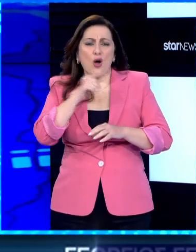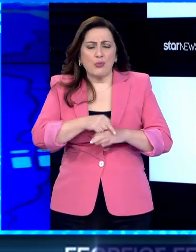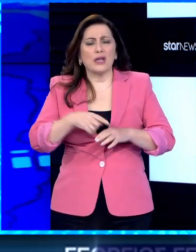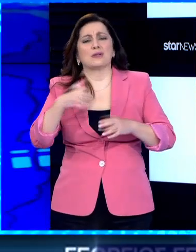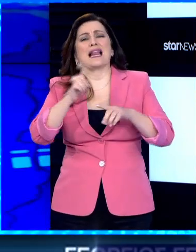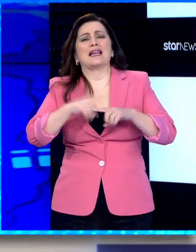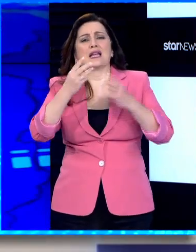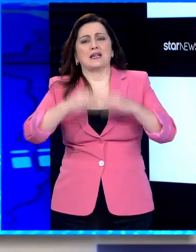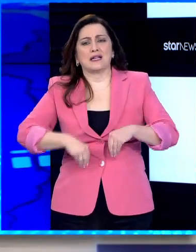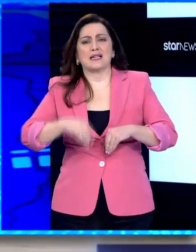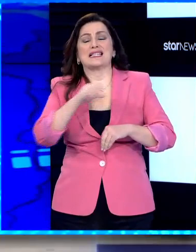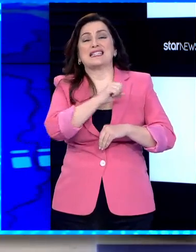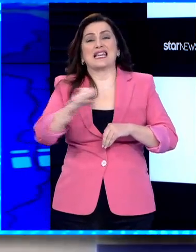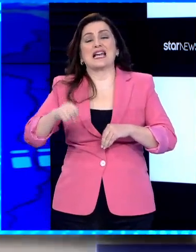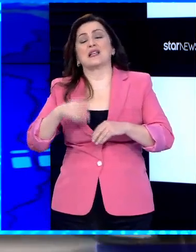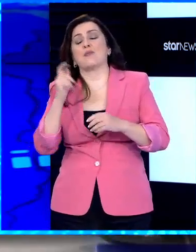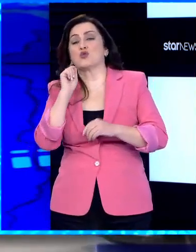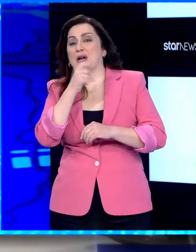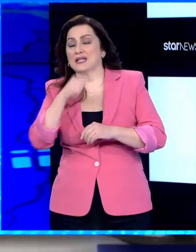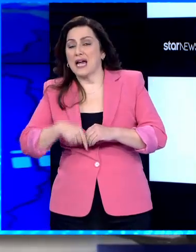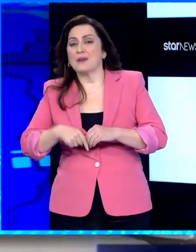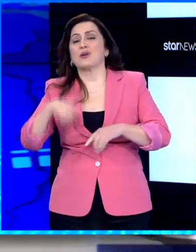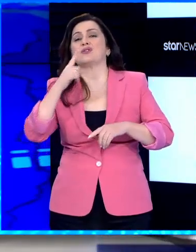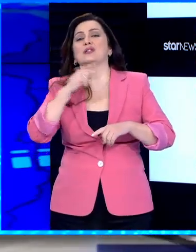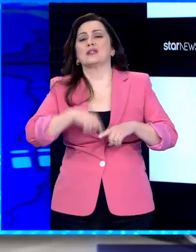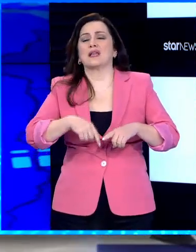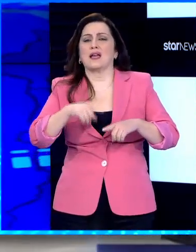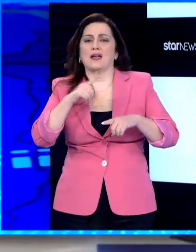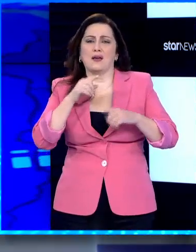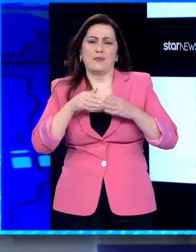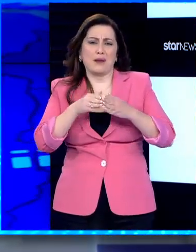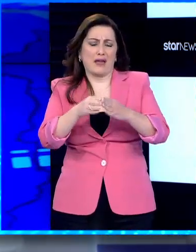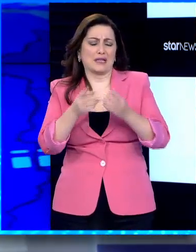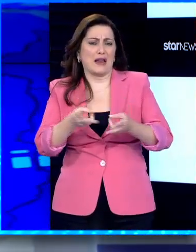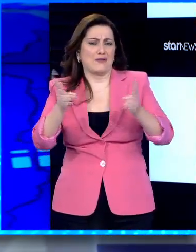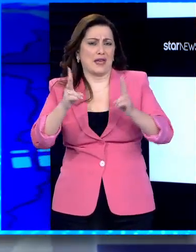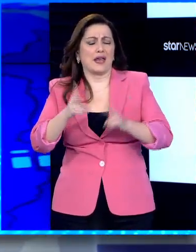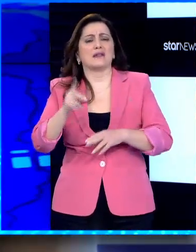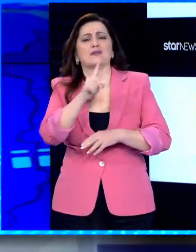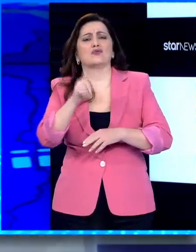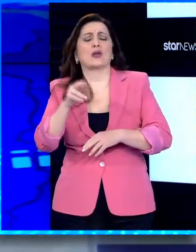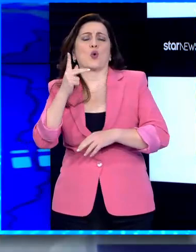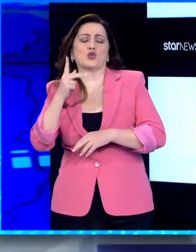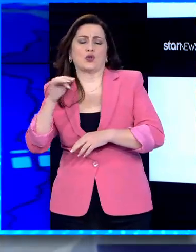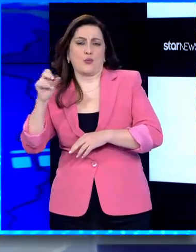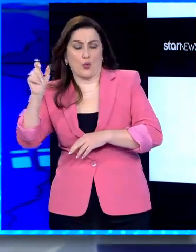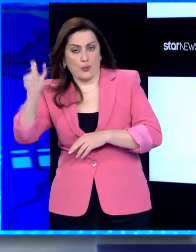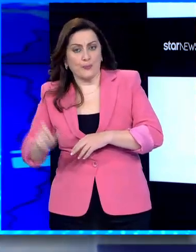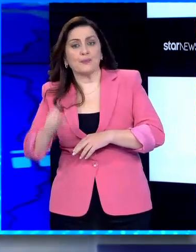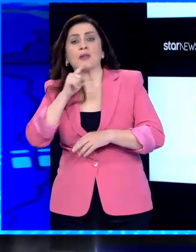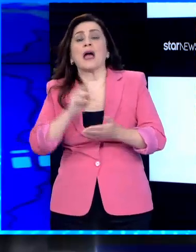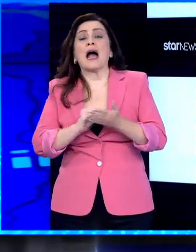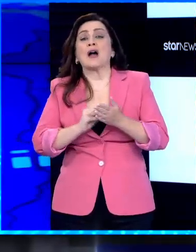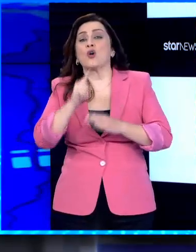τους Σπαρτιάτες, ο κύριος Νατσιός από την Νίκη και η κυρία Κωνσταντοπούλου από την Πλεύση Ελευθερίας. Σημειωτέων το πρωί έγινε και μια